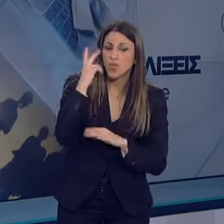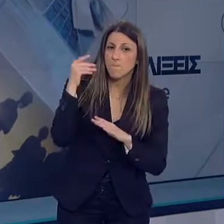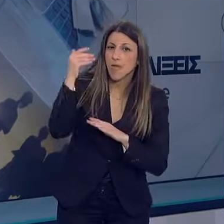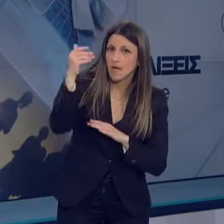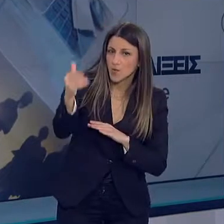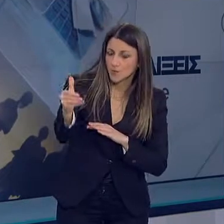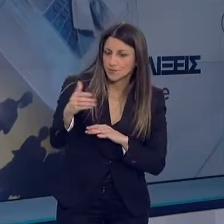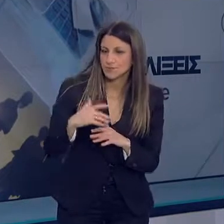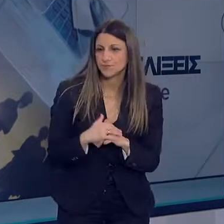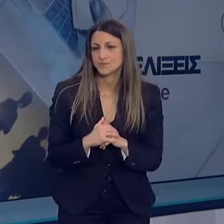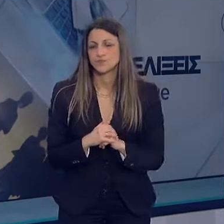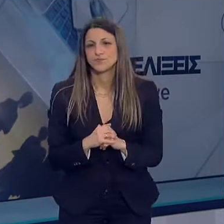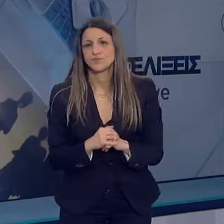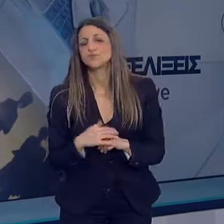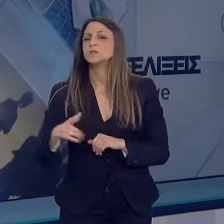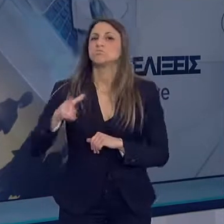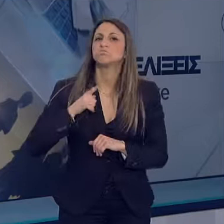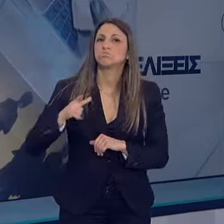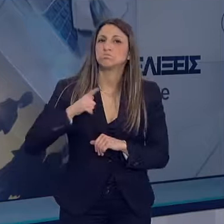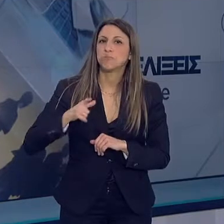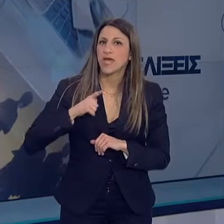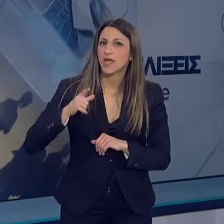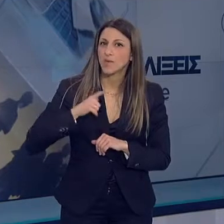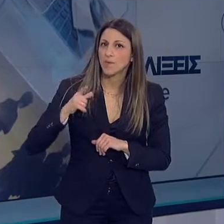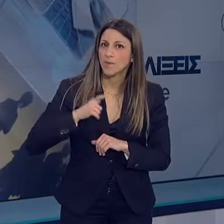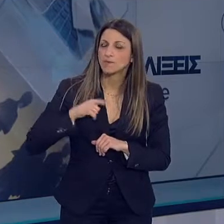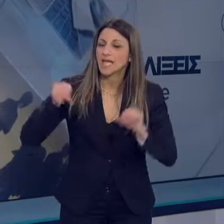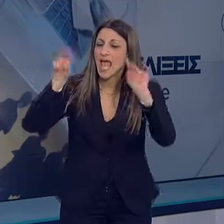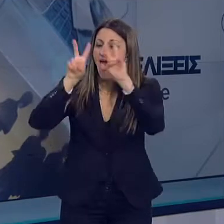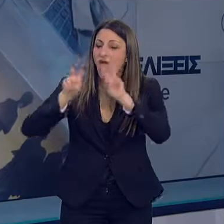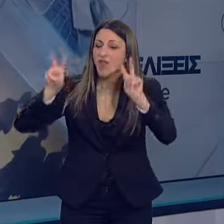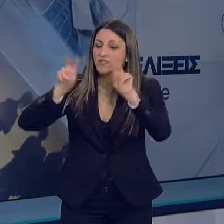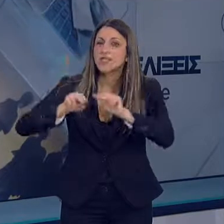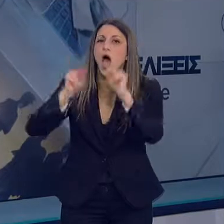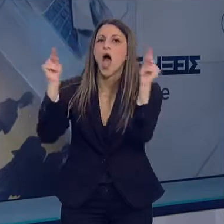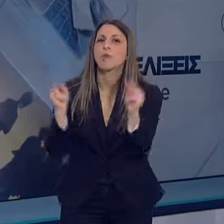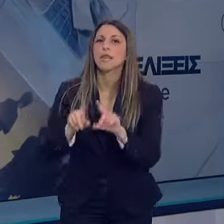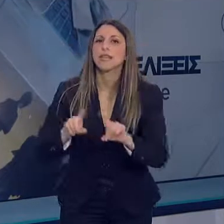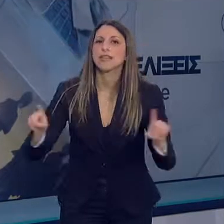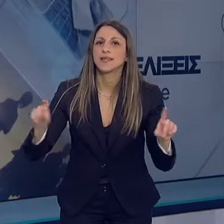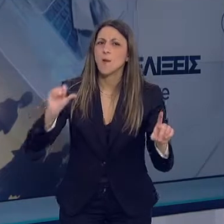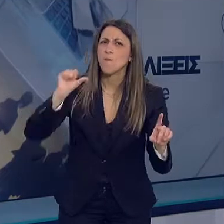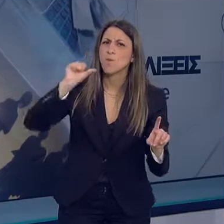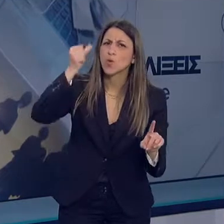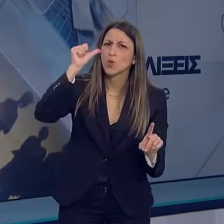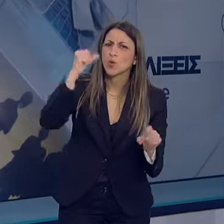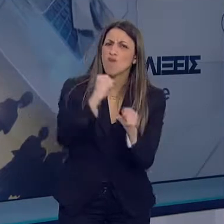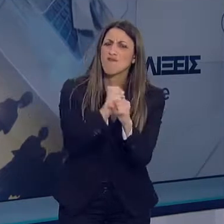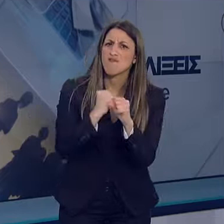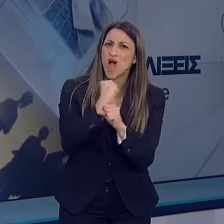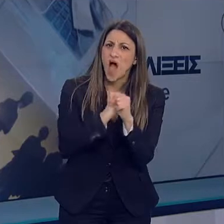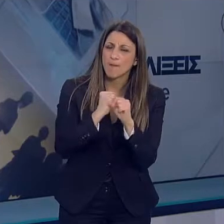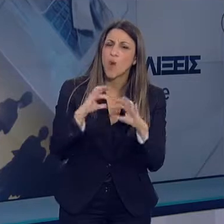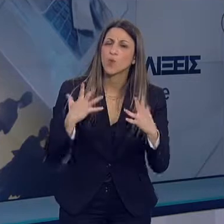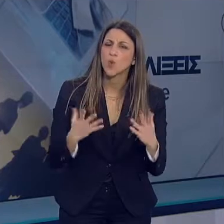μέλλον. Περιμένουμε με αγωνία τις πρώτες δημοσιεύσεις για το κύριο φάρμακο, σε εισαγωγικά κύριο,